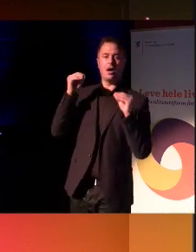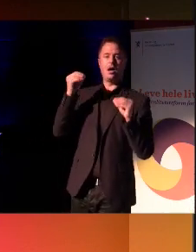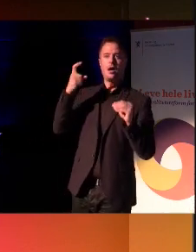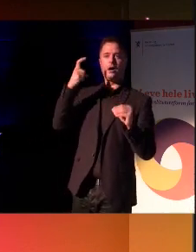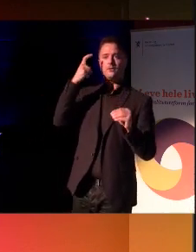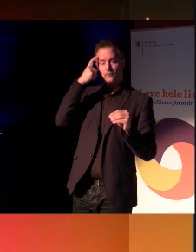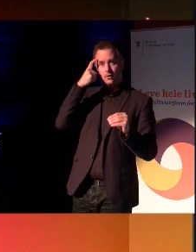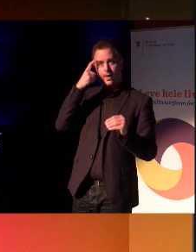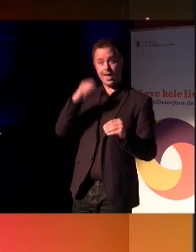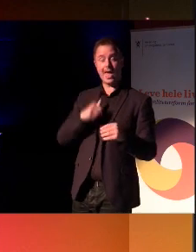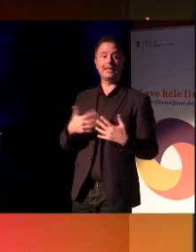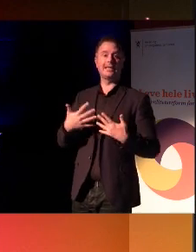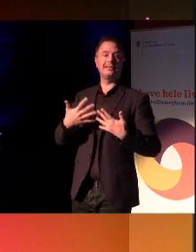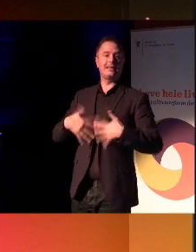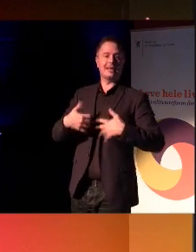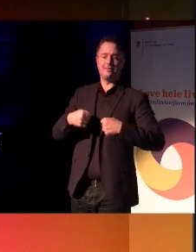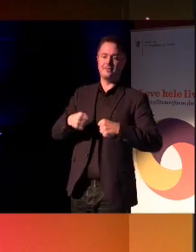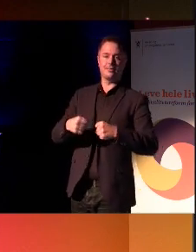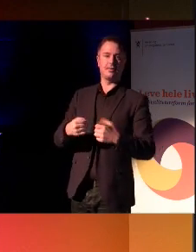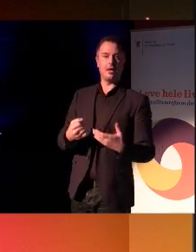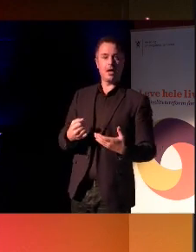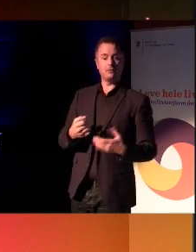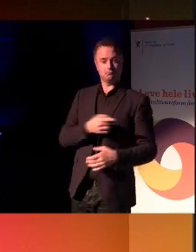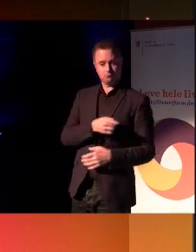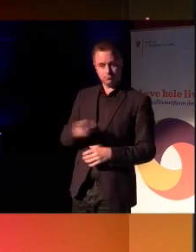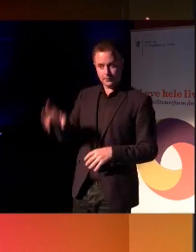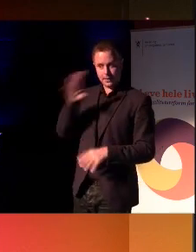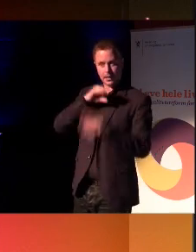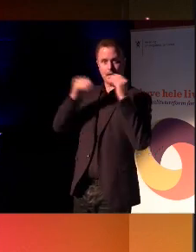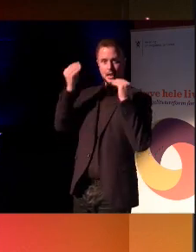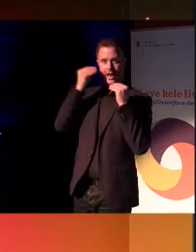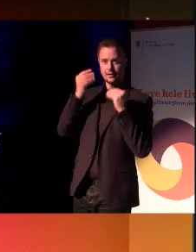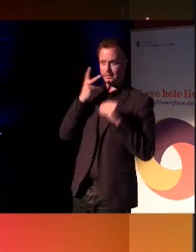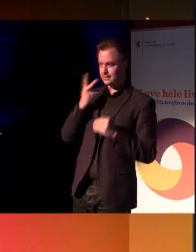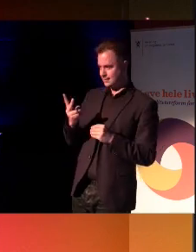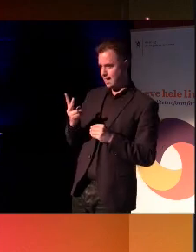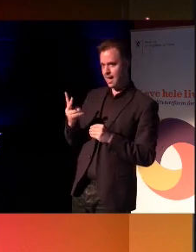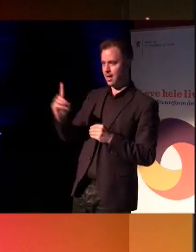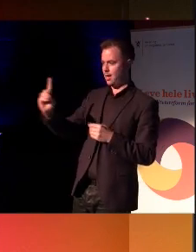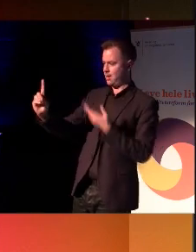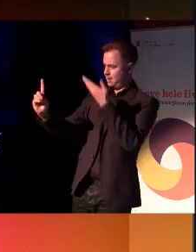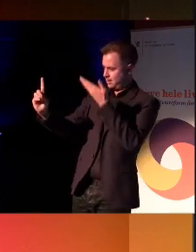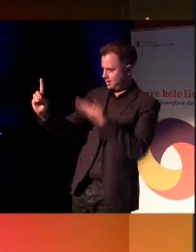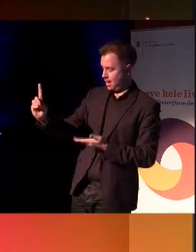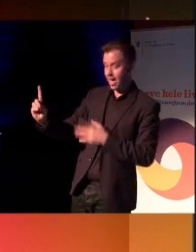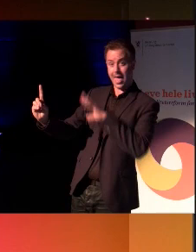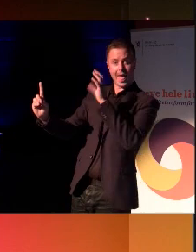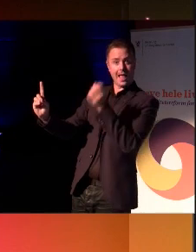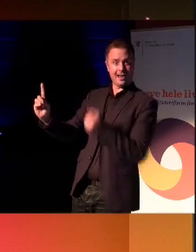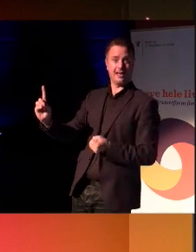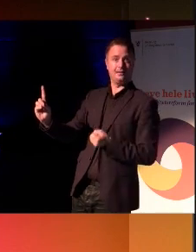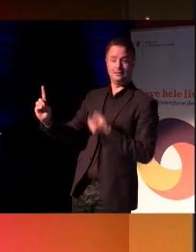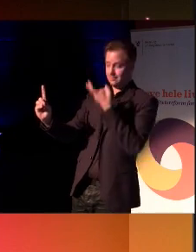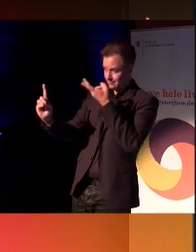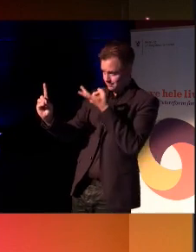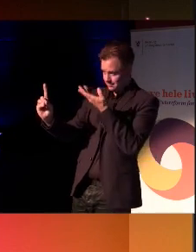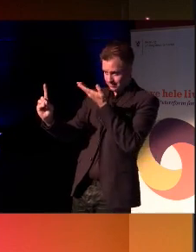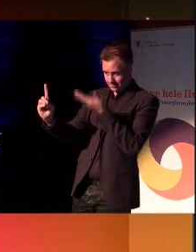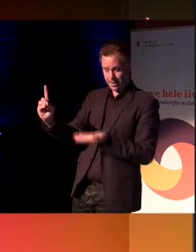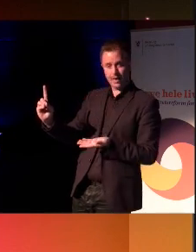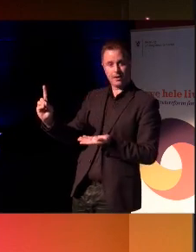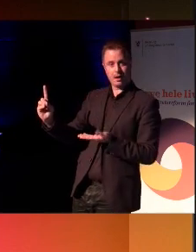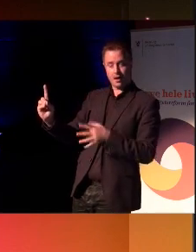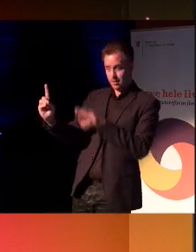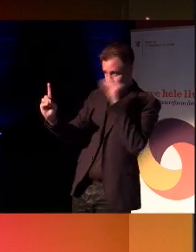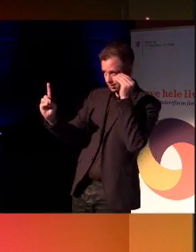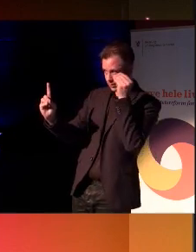egen drift. Det at de lærte å se helhet, eller kunne klare å se helheter, fikk kunnskaper, og